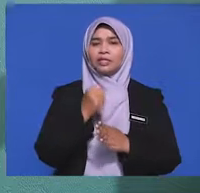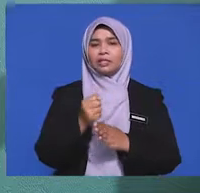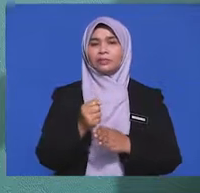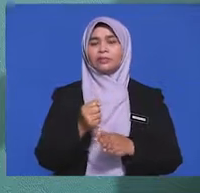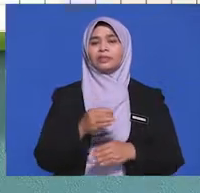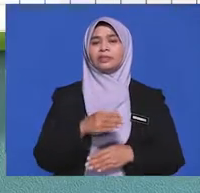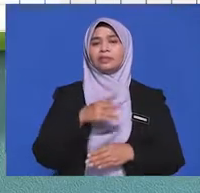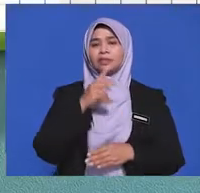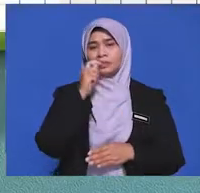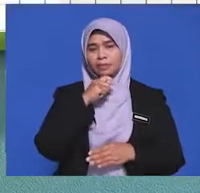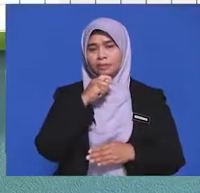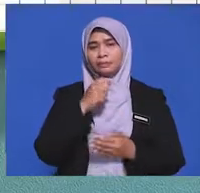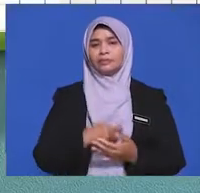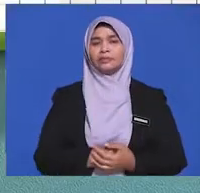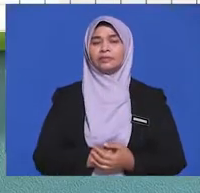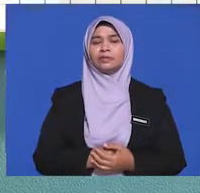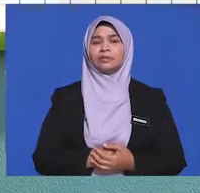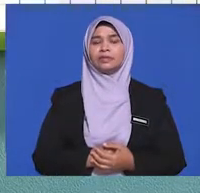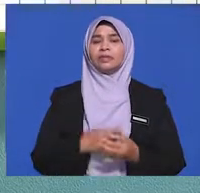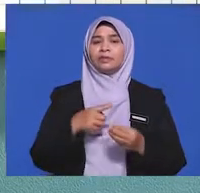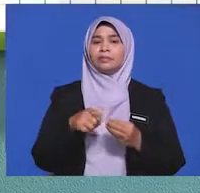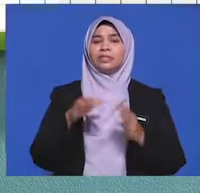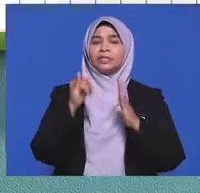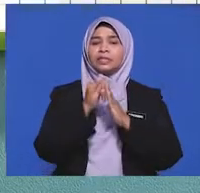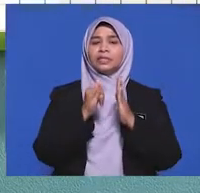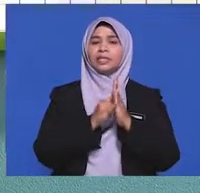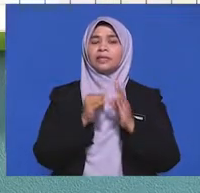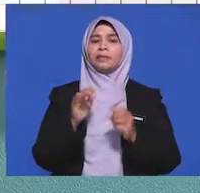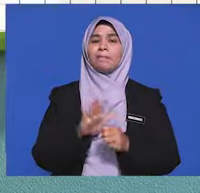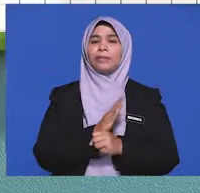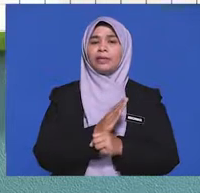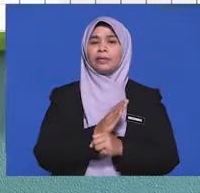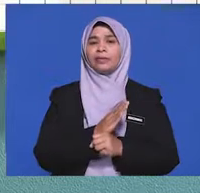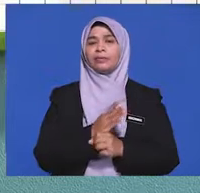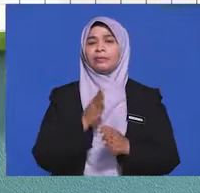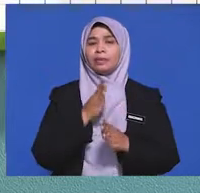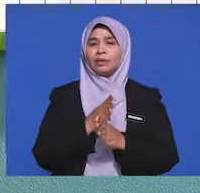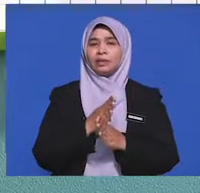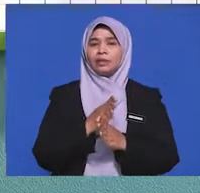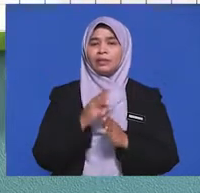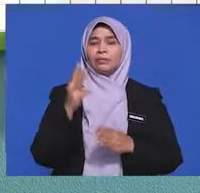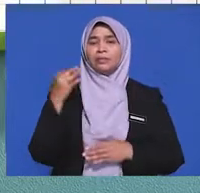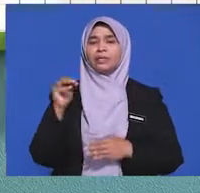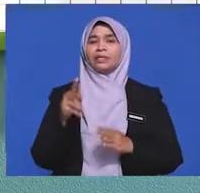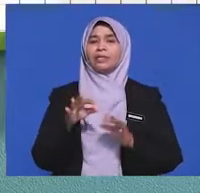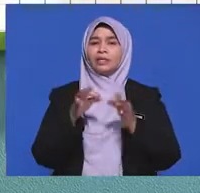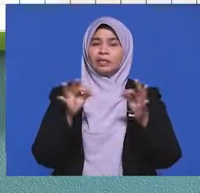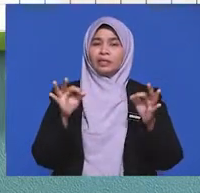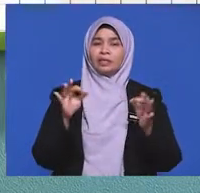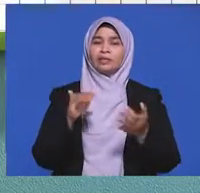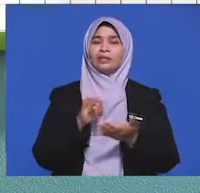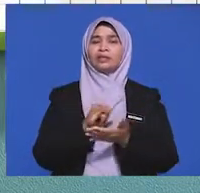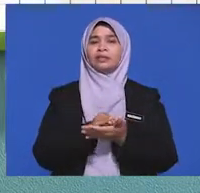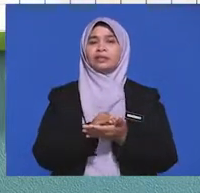palsu. Apabila syarat dipenuhi, iaitu benar, maka pernyataan kedua